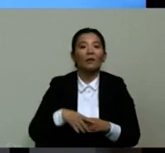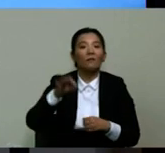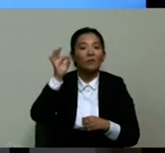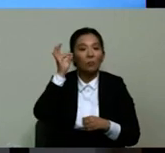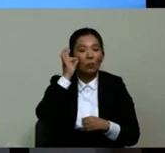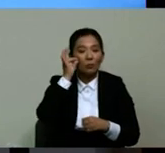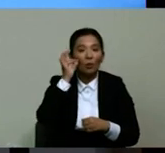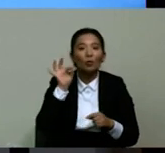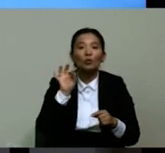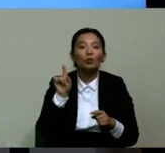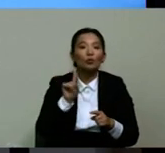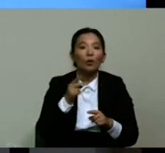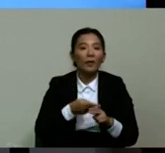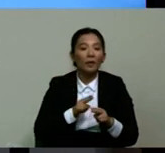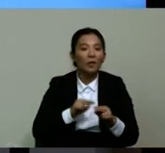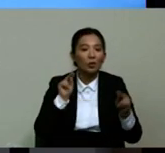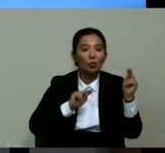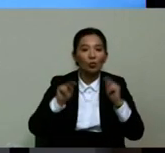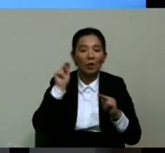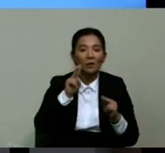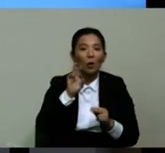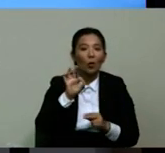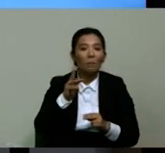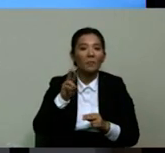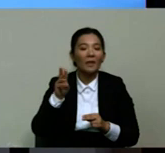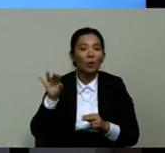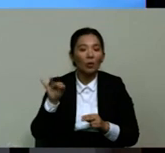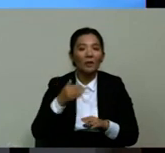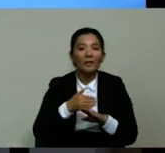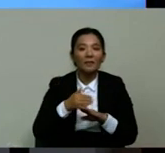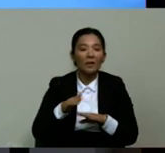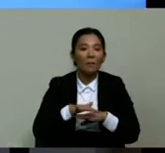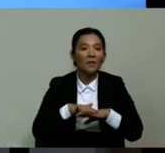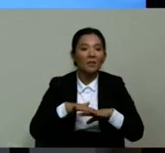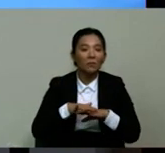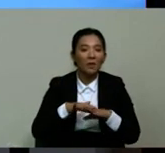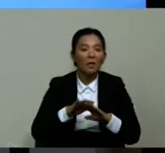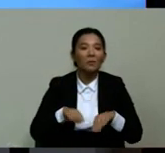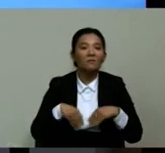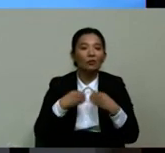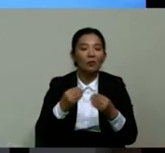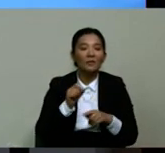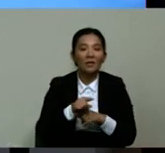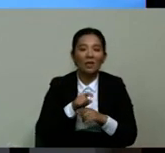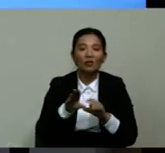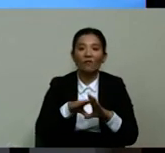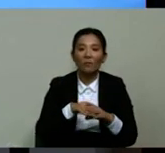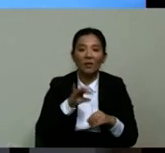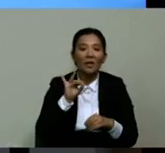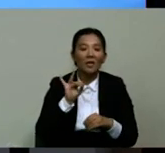Вспомним, что изучает комбинаторика? Раздел математики, посвященный задачам выбора